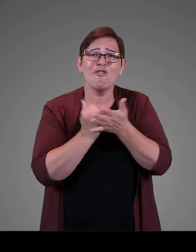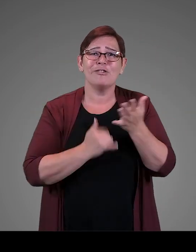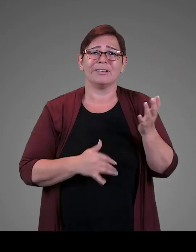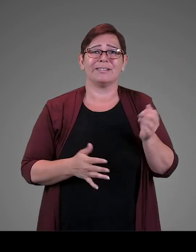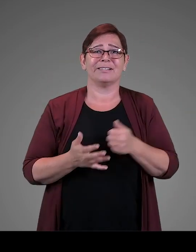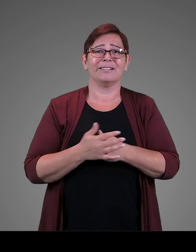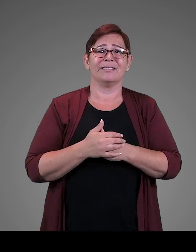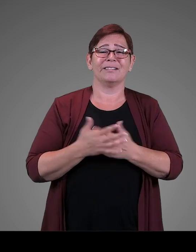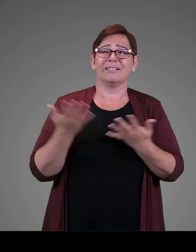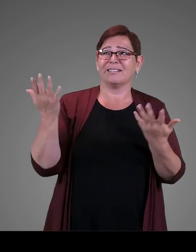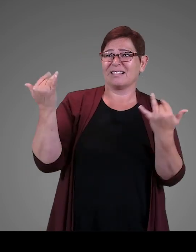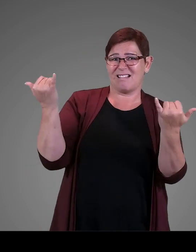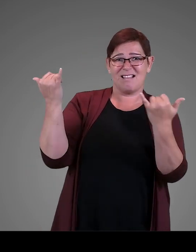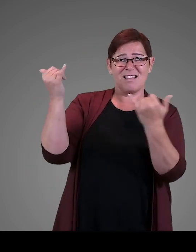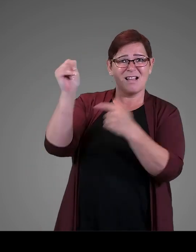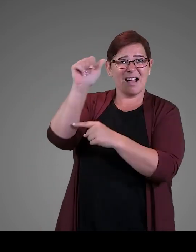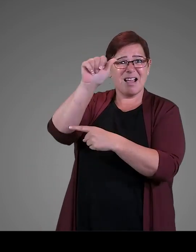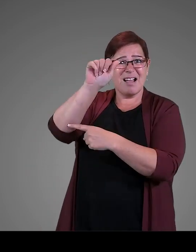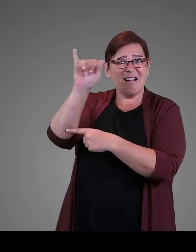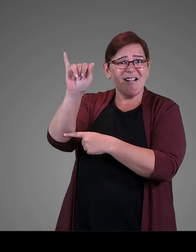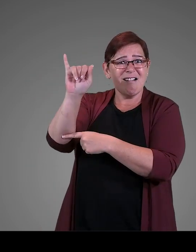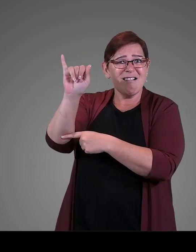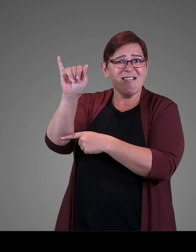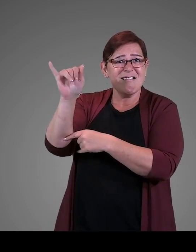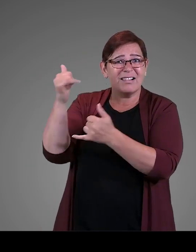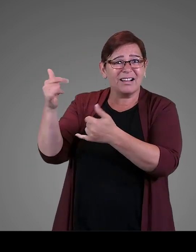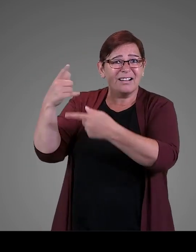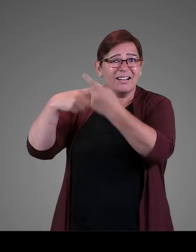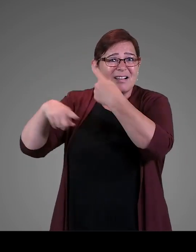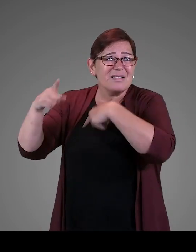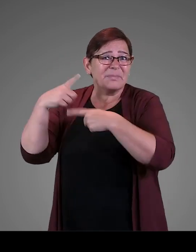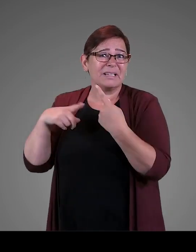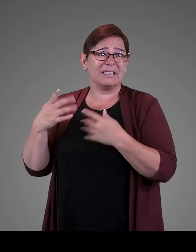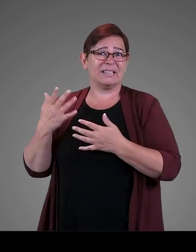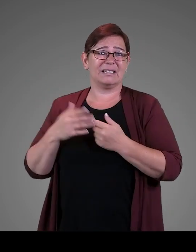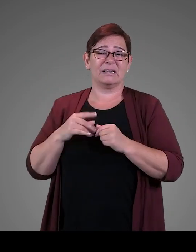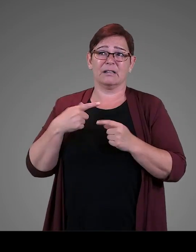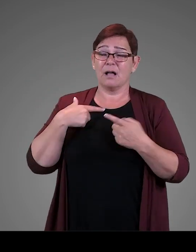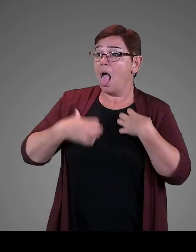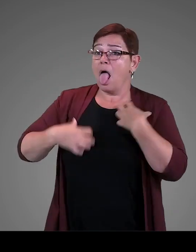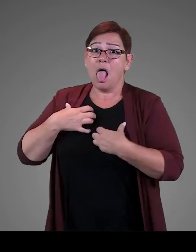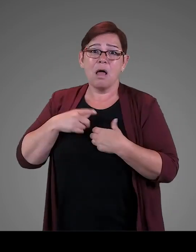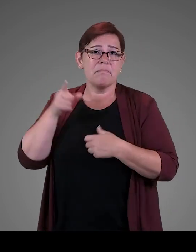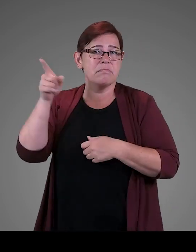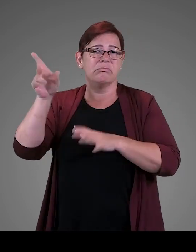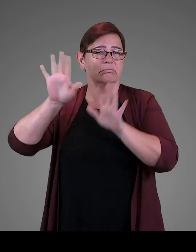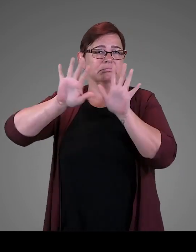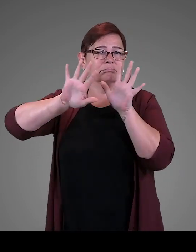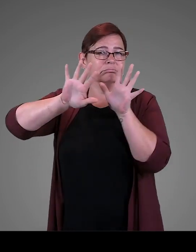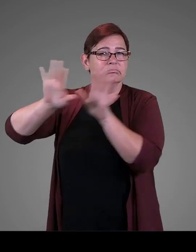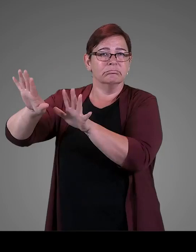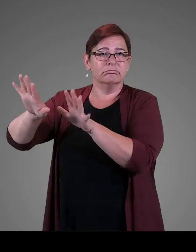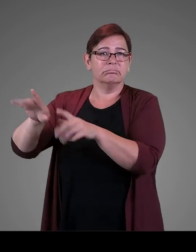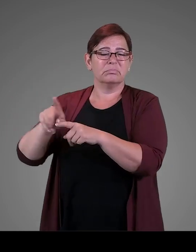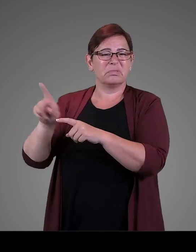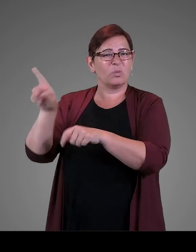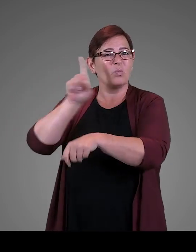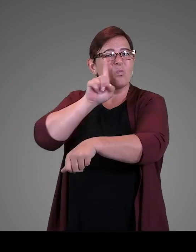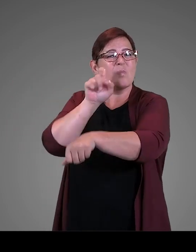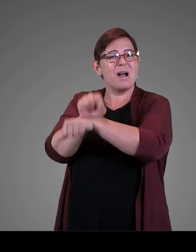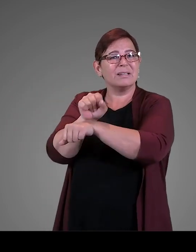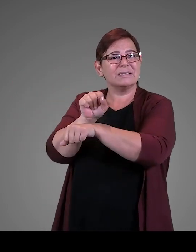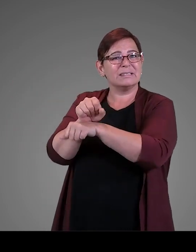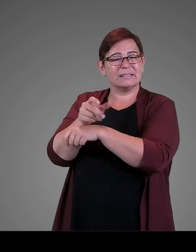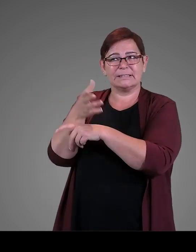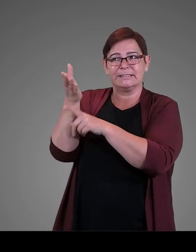bonheur, c'est qu'il y ait encore des êtres pensants, des personnes qui créent l'art. Parce que ce qui s'en vient